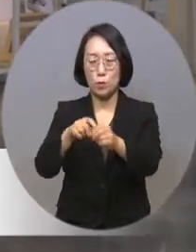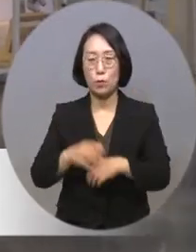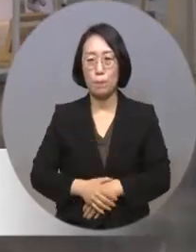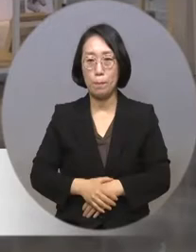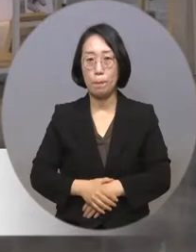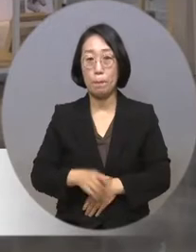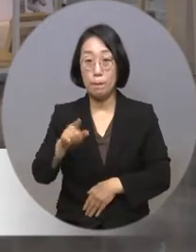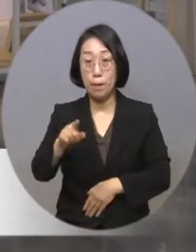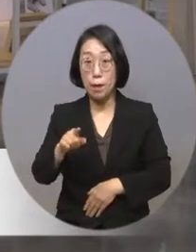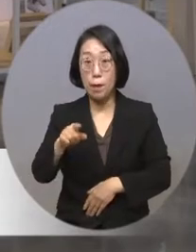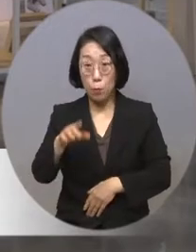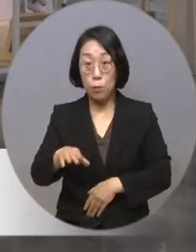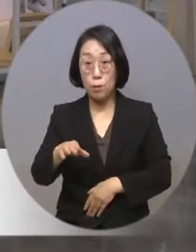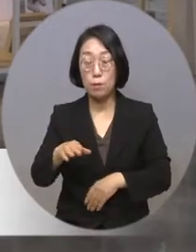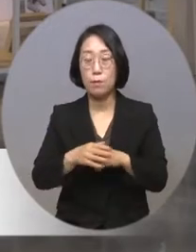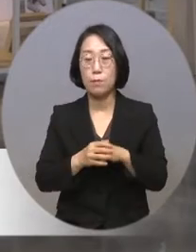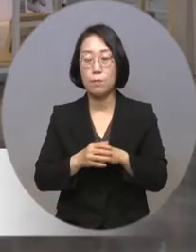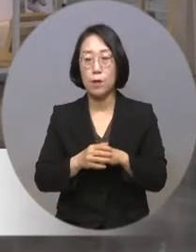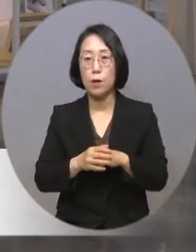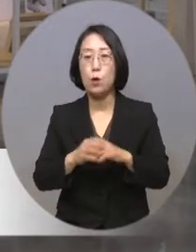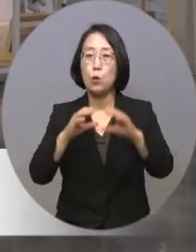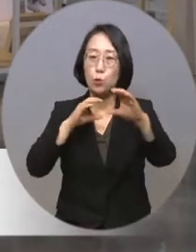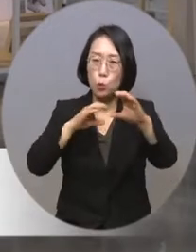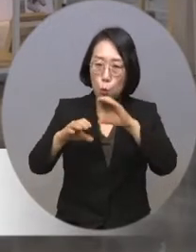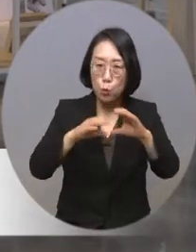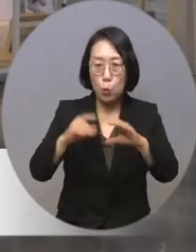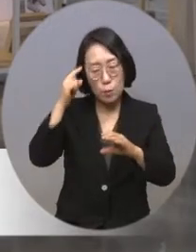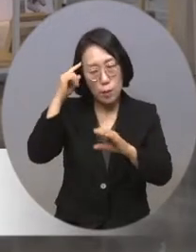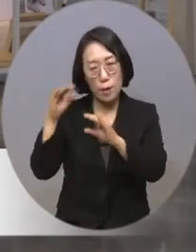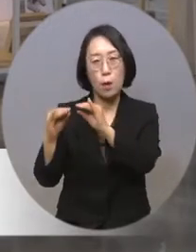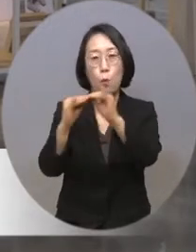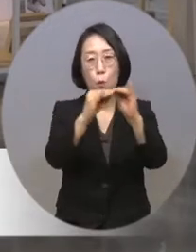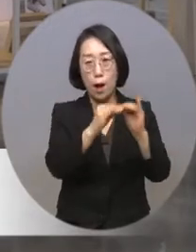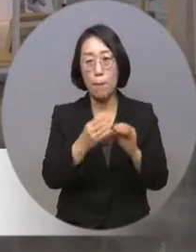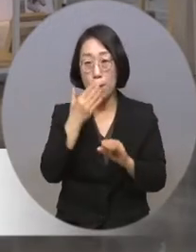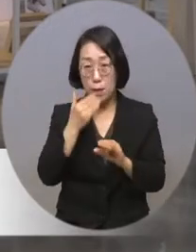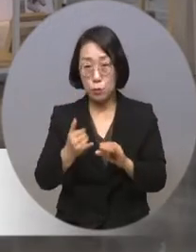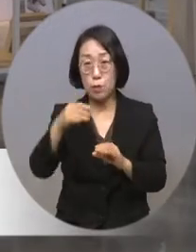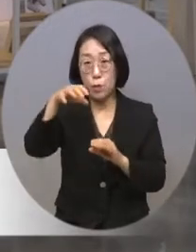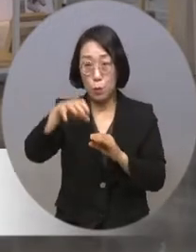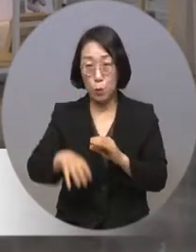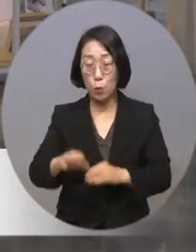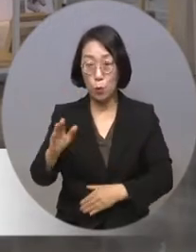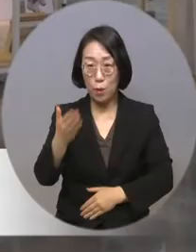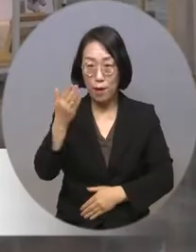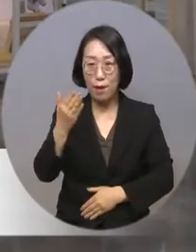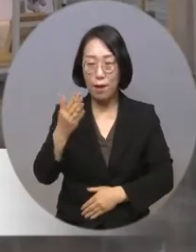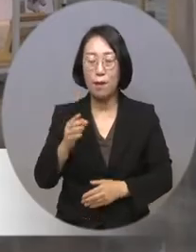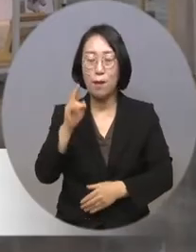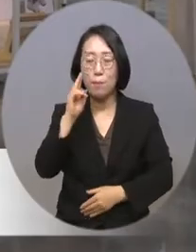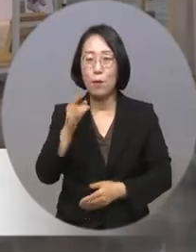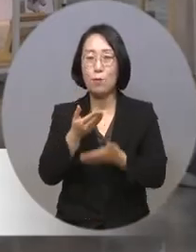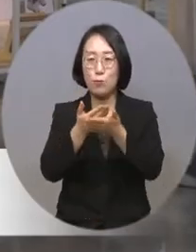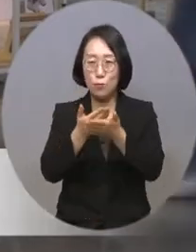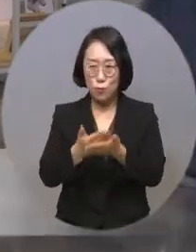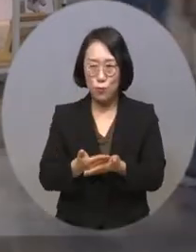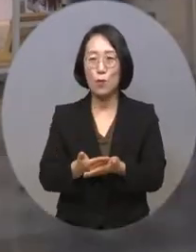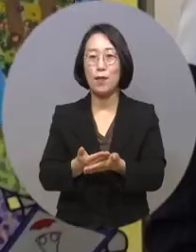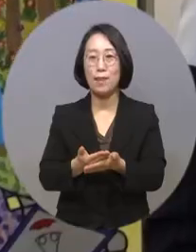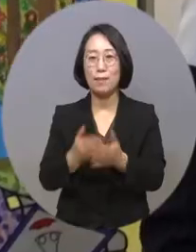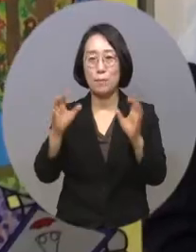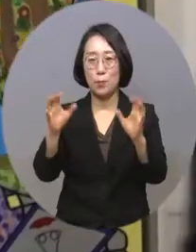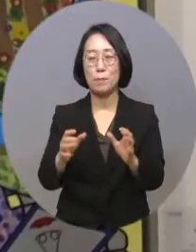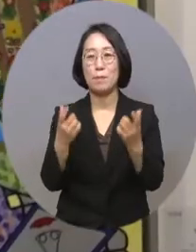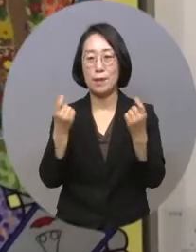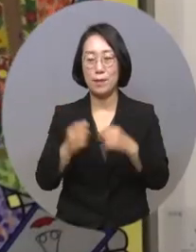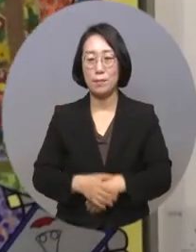이번 계기를 통해서 어 소통과 공감을 할 수 있는 그런 자리가 마련된 것 같아서 매우 뜻깊은 행사 라고 생각됩니다